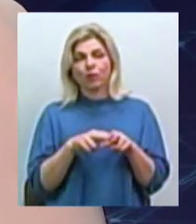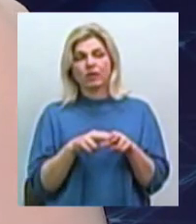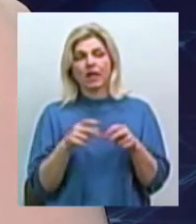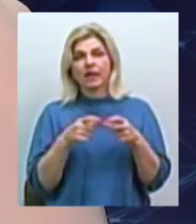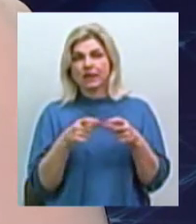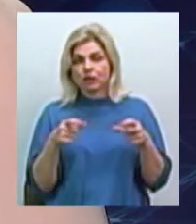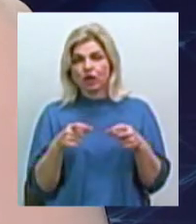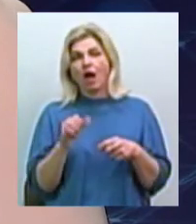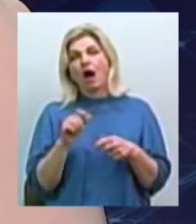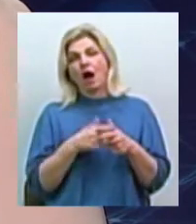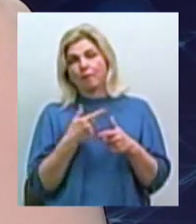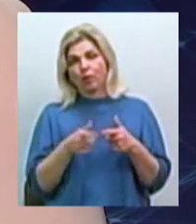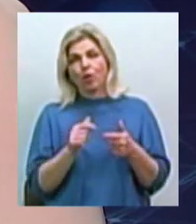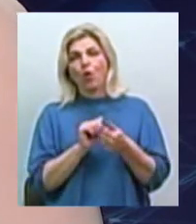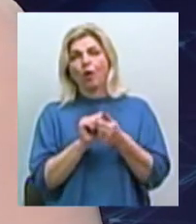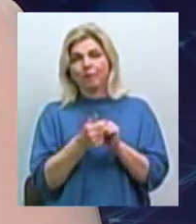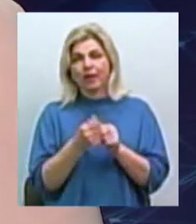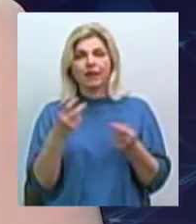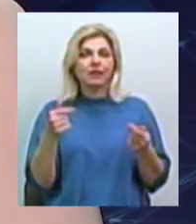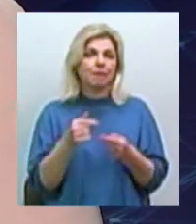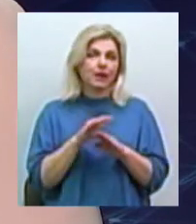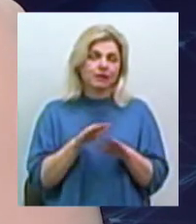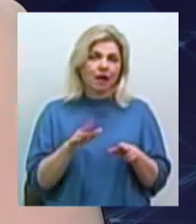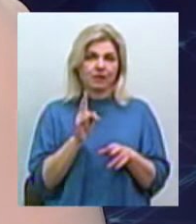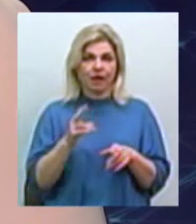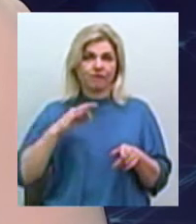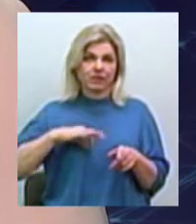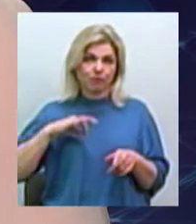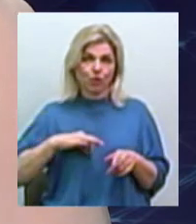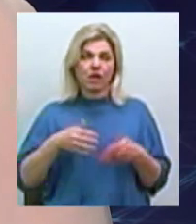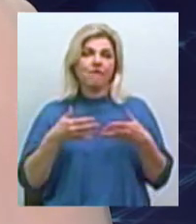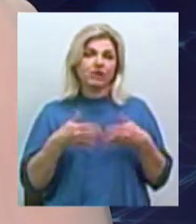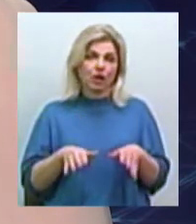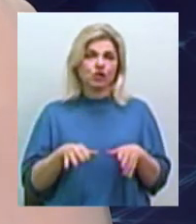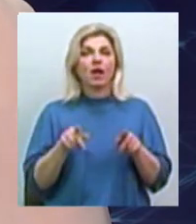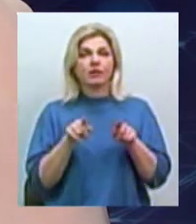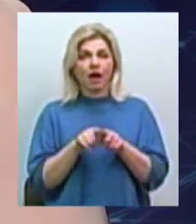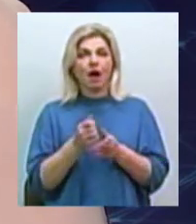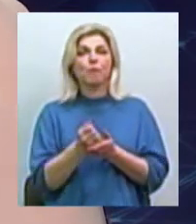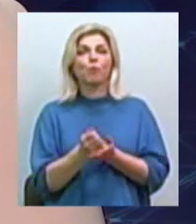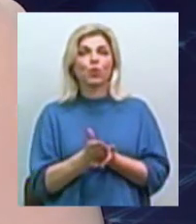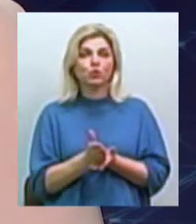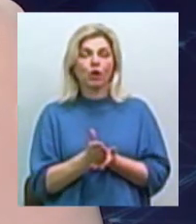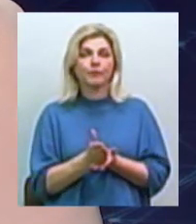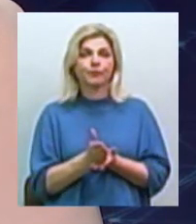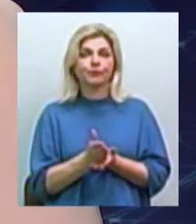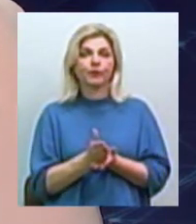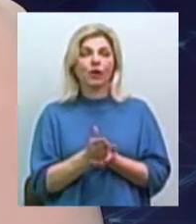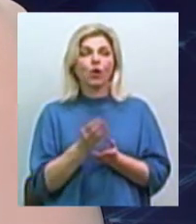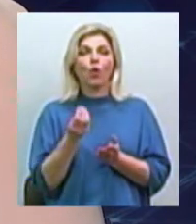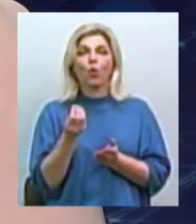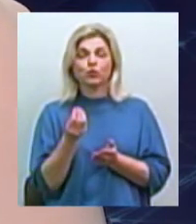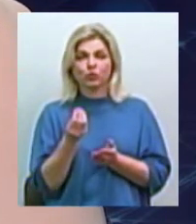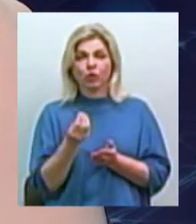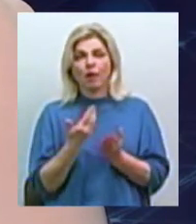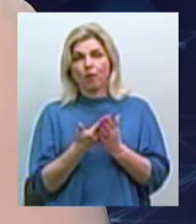або обмінюємо, вони непридатні до використання, втрачаємо, така послуга коштує